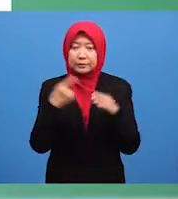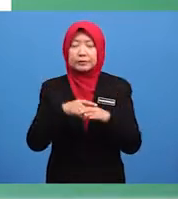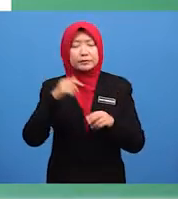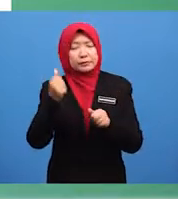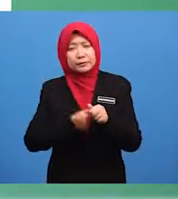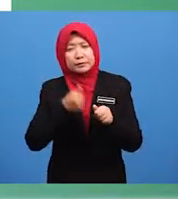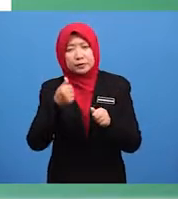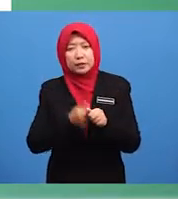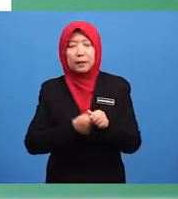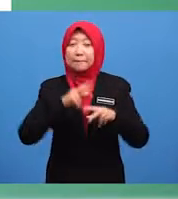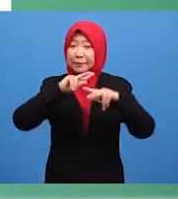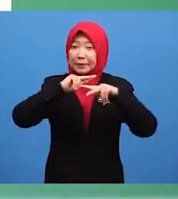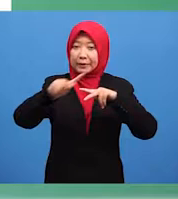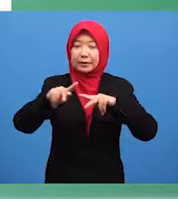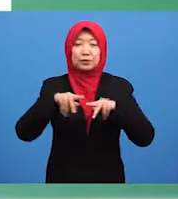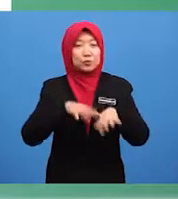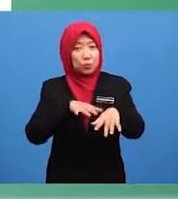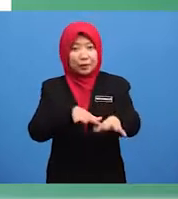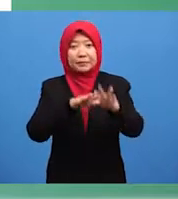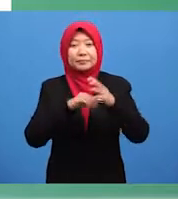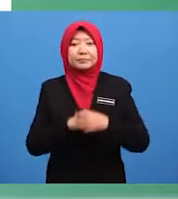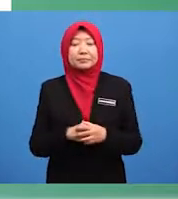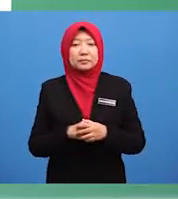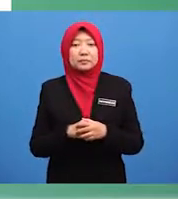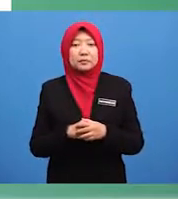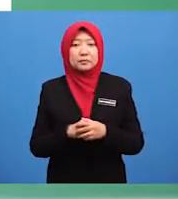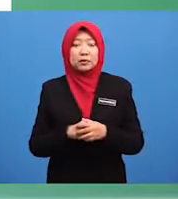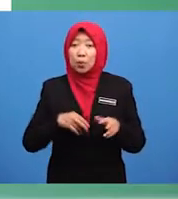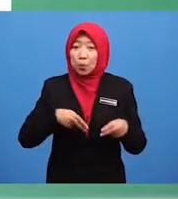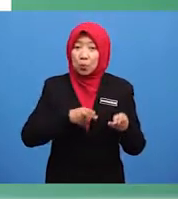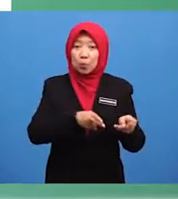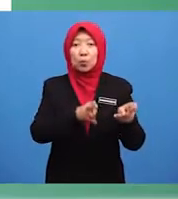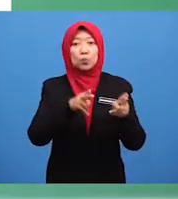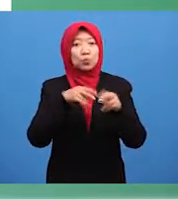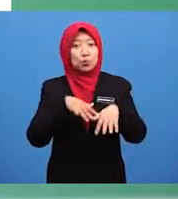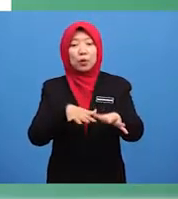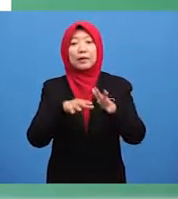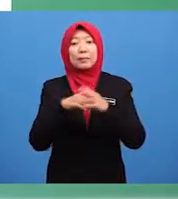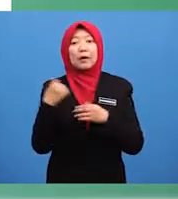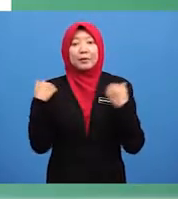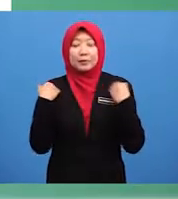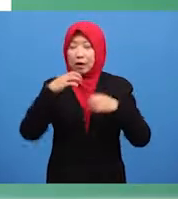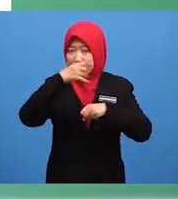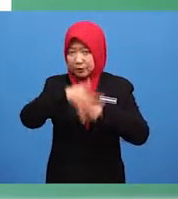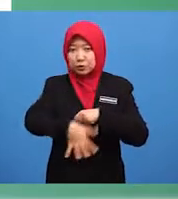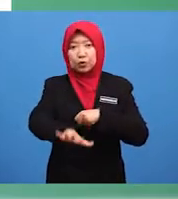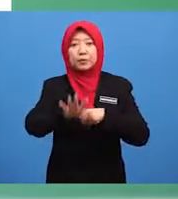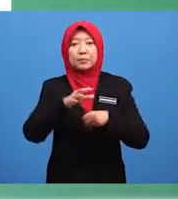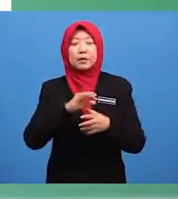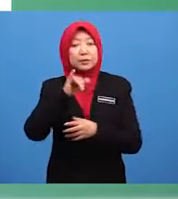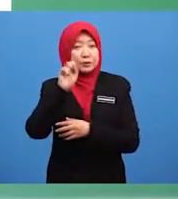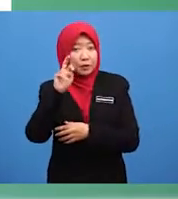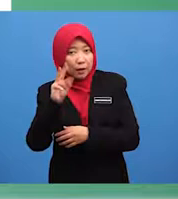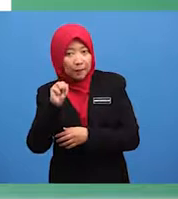setiap peringkat sungai. Di peringkat hulu sungai, terdapat air terjun,